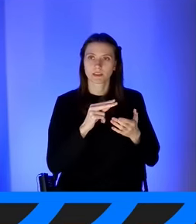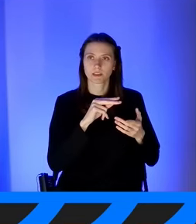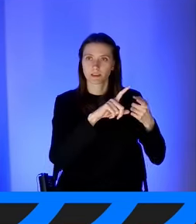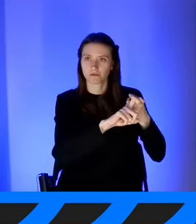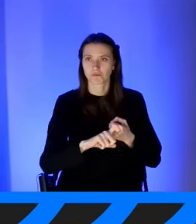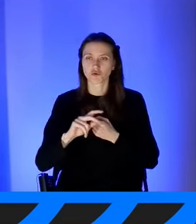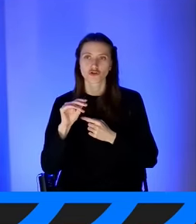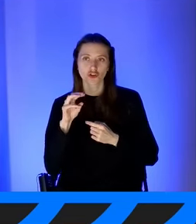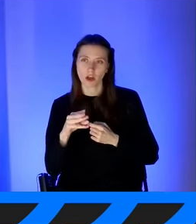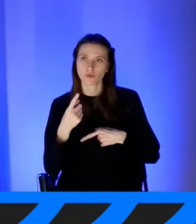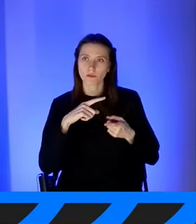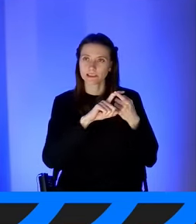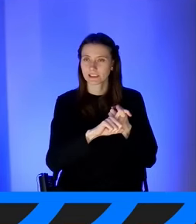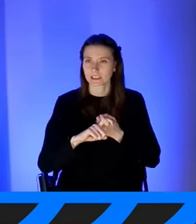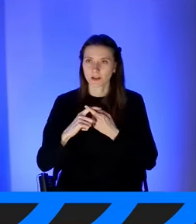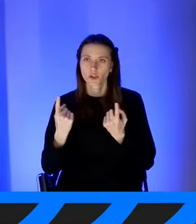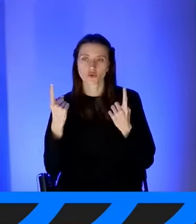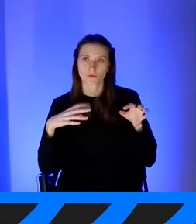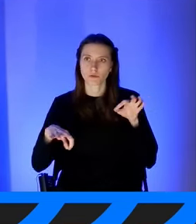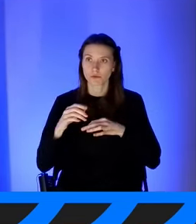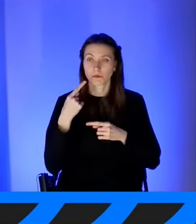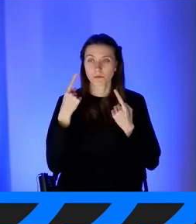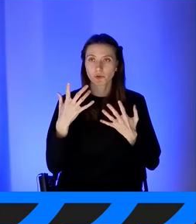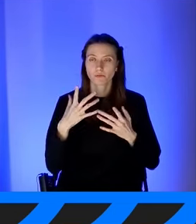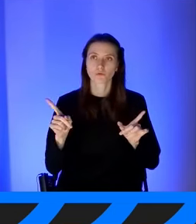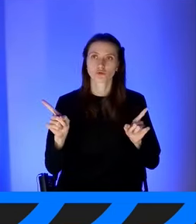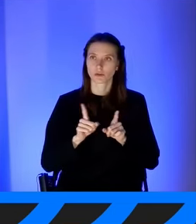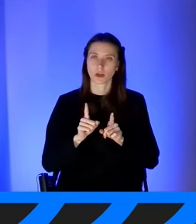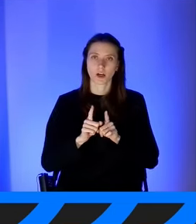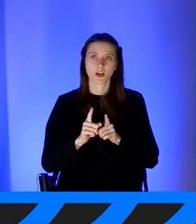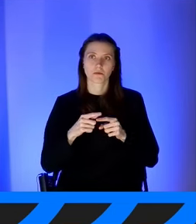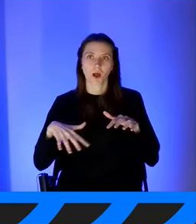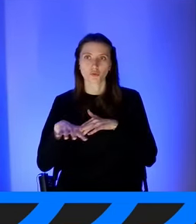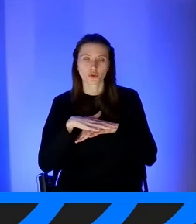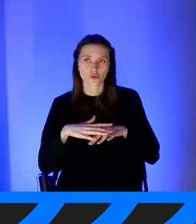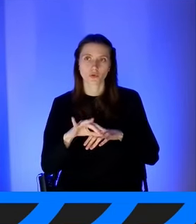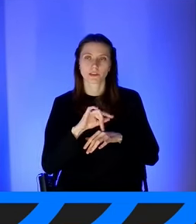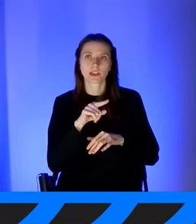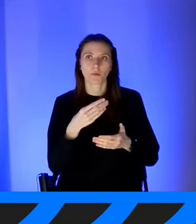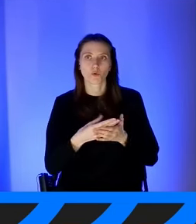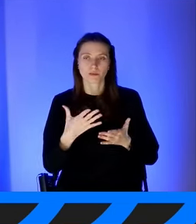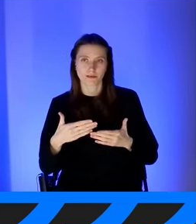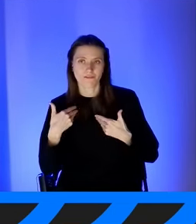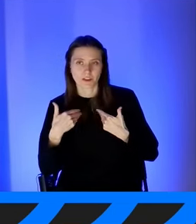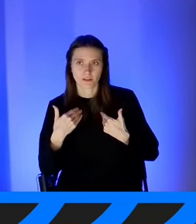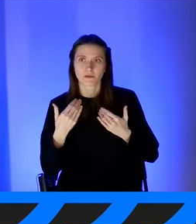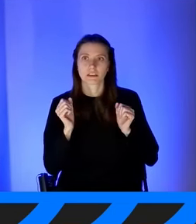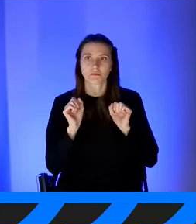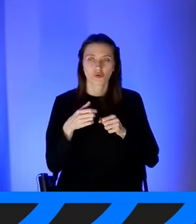какой-то проект, и мы понимаем, что на таком размере аудитории перформанс действительно может уже влиять